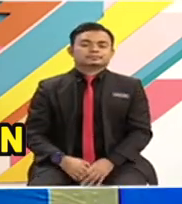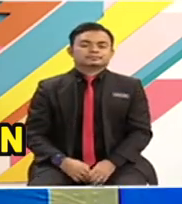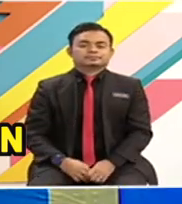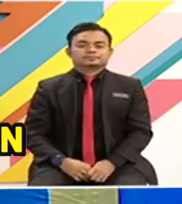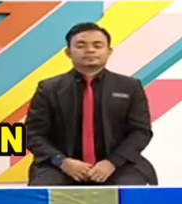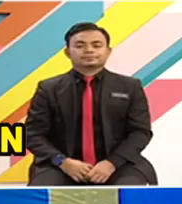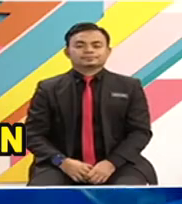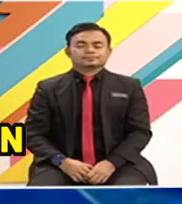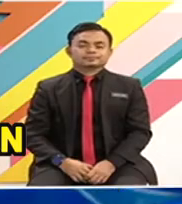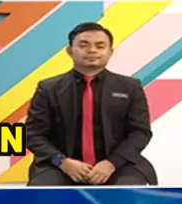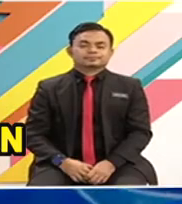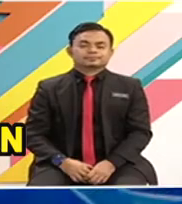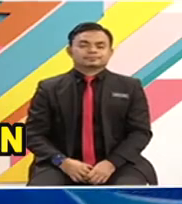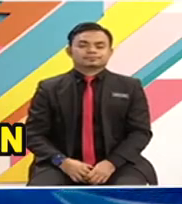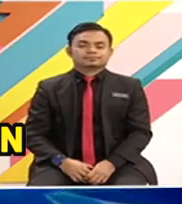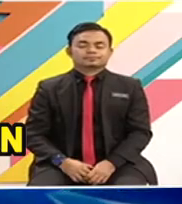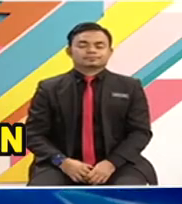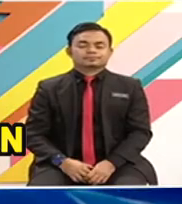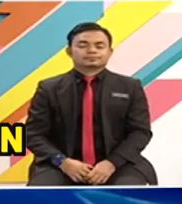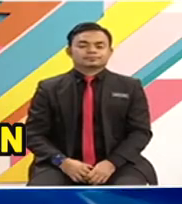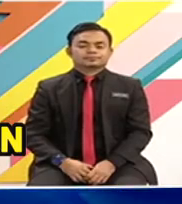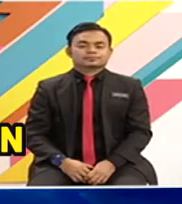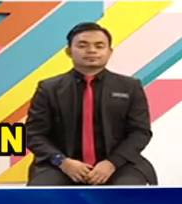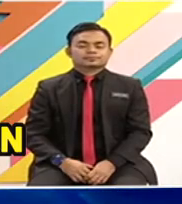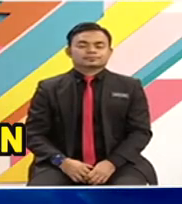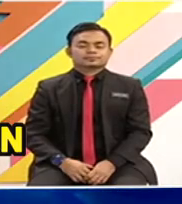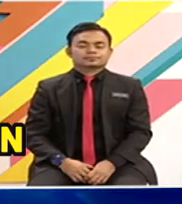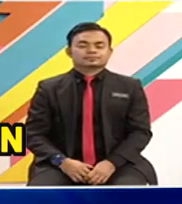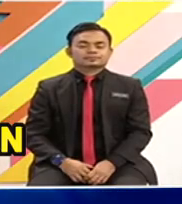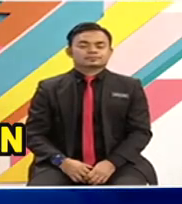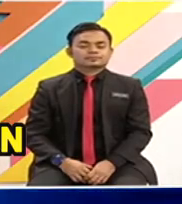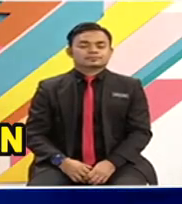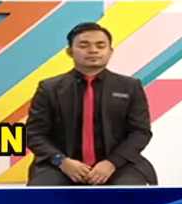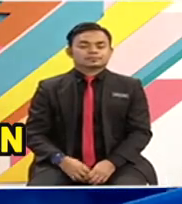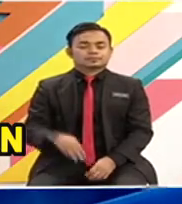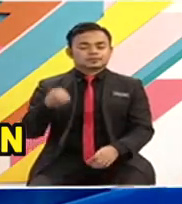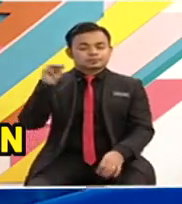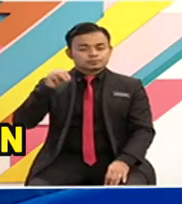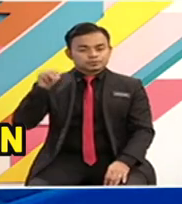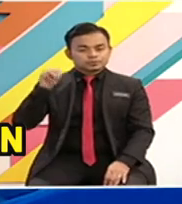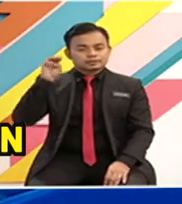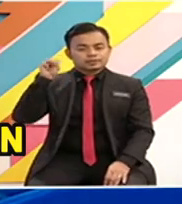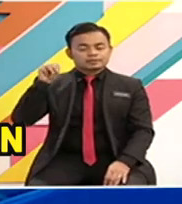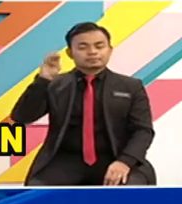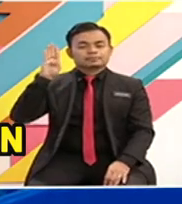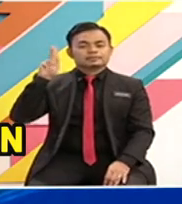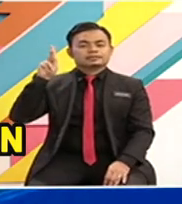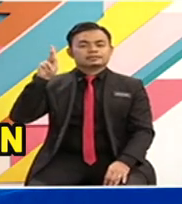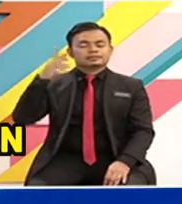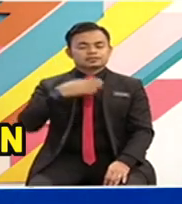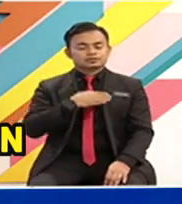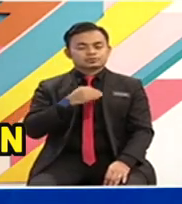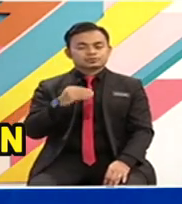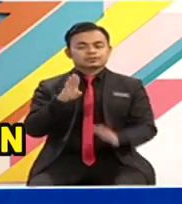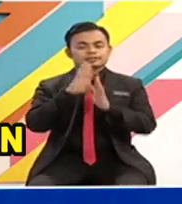untuk surah ni Anis Oke manga murid-murid Hai ikan khas nih kalau buat memang sangat suka lah gue Tuhan sebab bermain